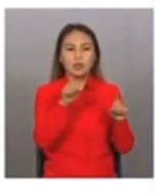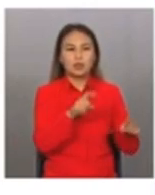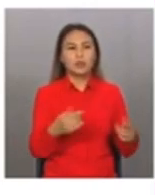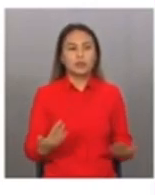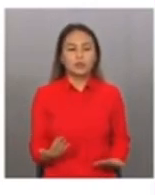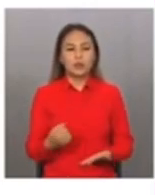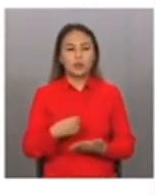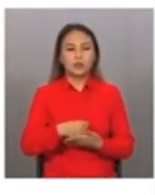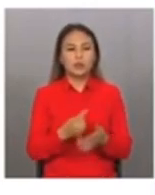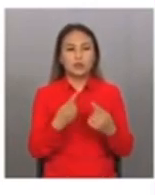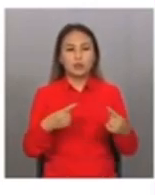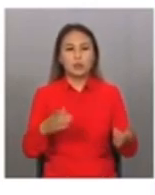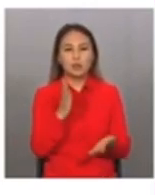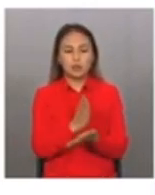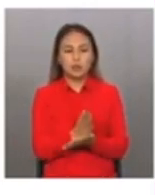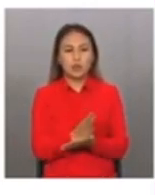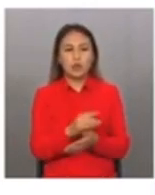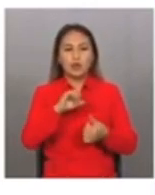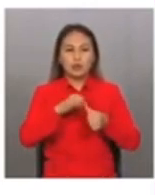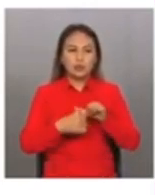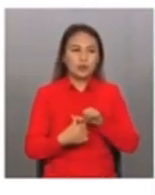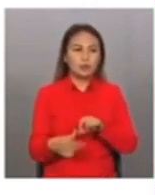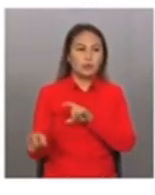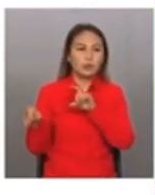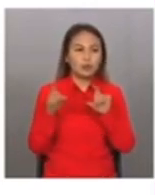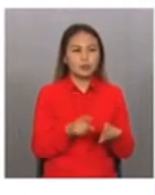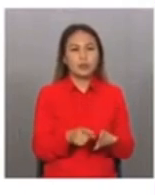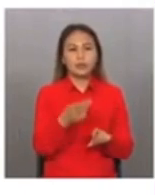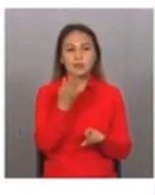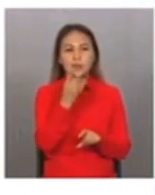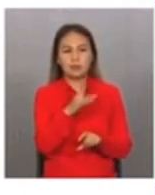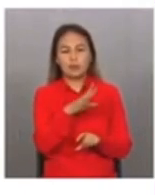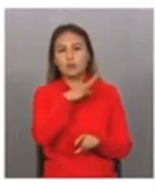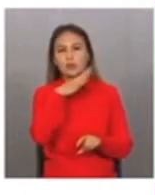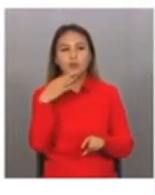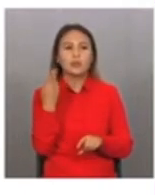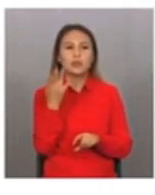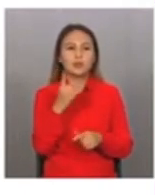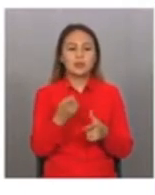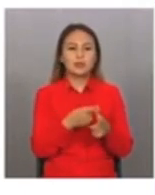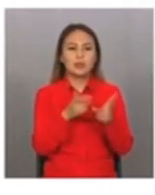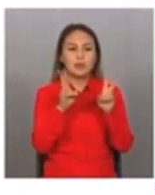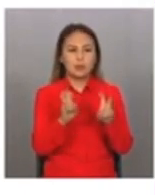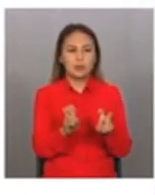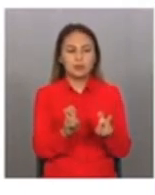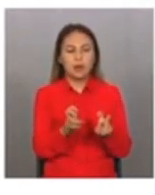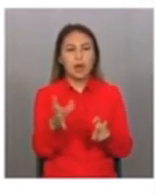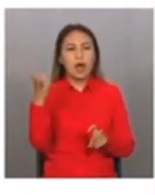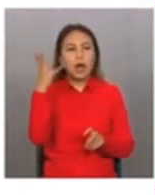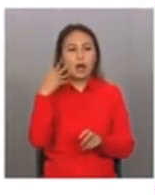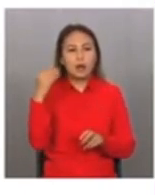және тұрақты түрлері болады. Үнемі көшіп жүретін цирк – көшпелі цирк деп аталады.